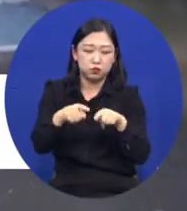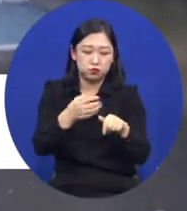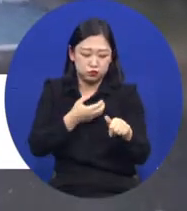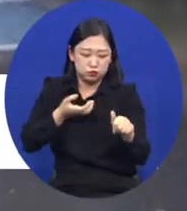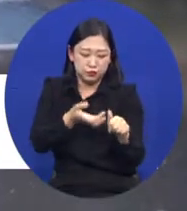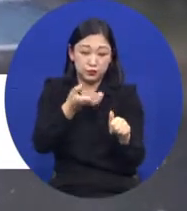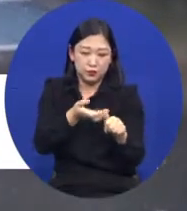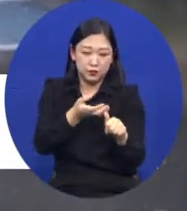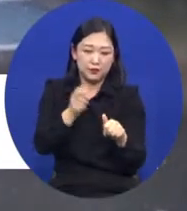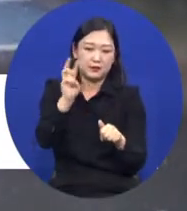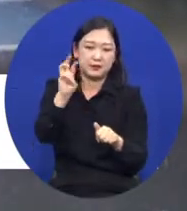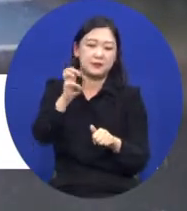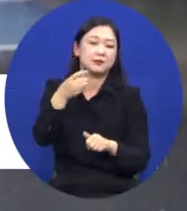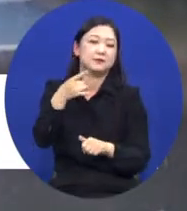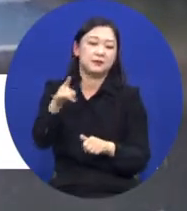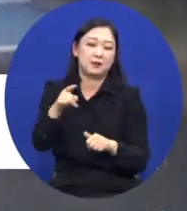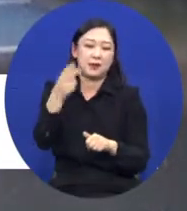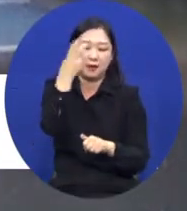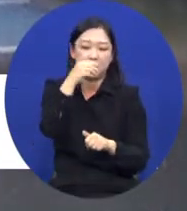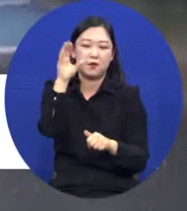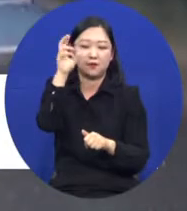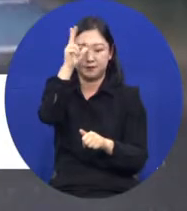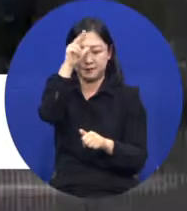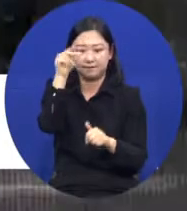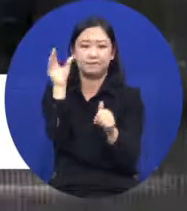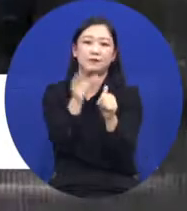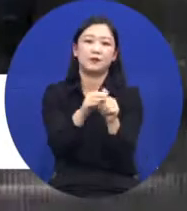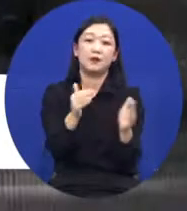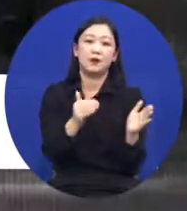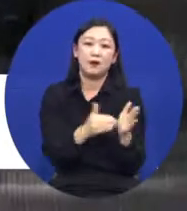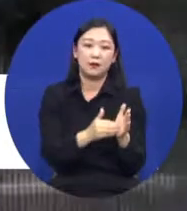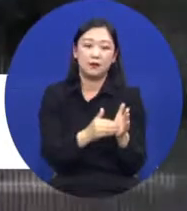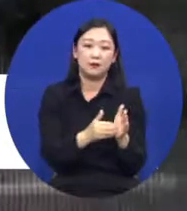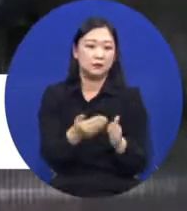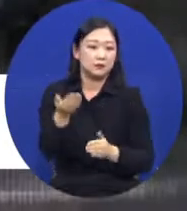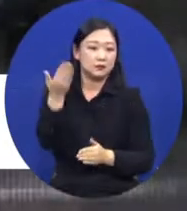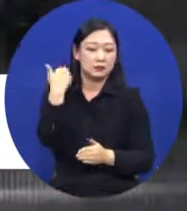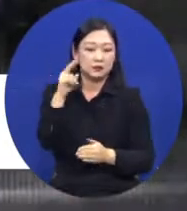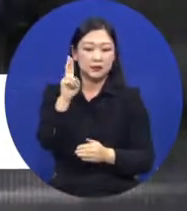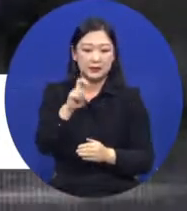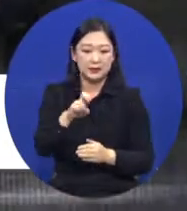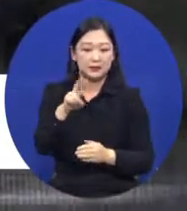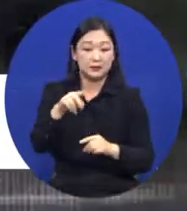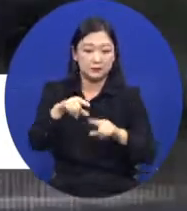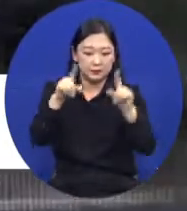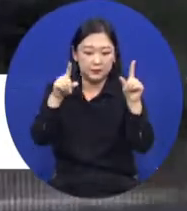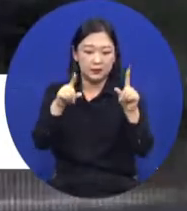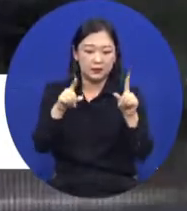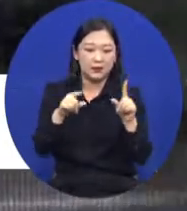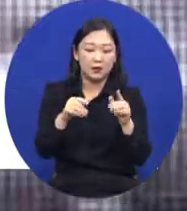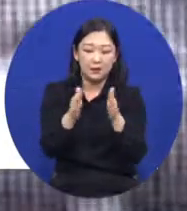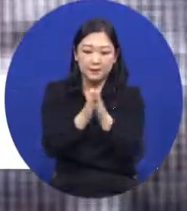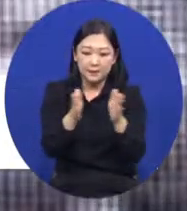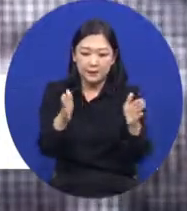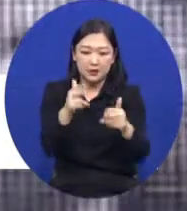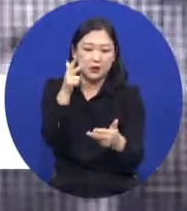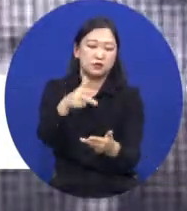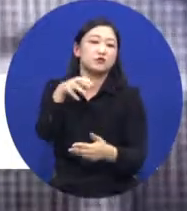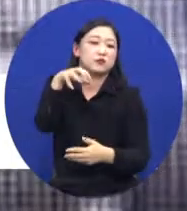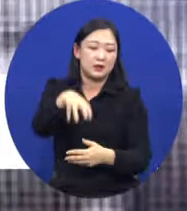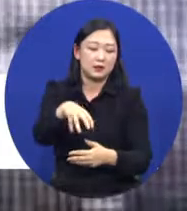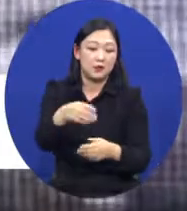a 씨를 기소의견으로 검찰에 넘겼습니다 a 씨는 지난달 22일 제주시 네모 빌라 주차장에서